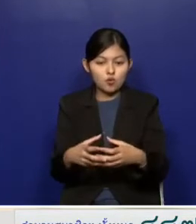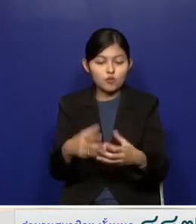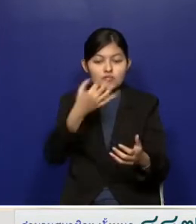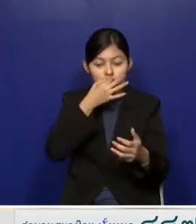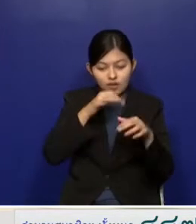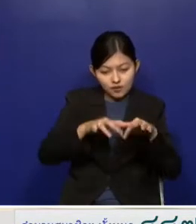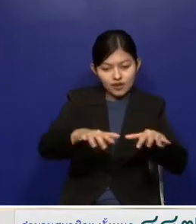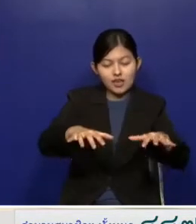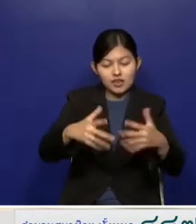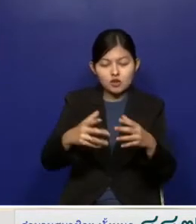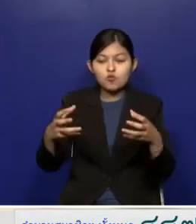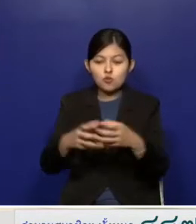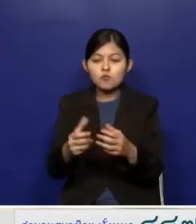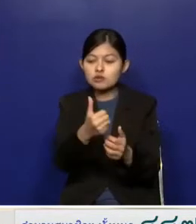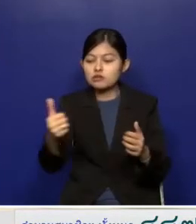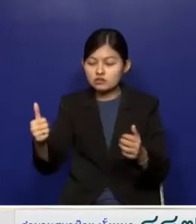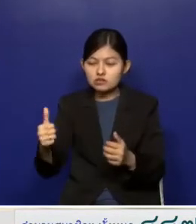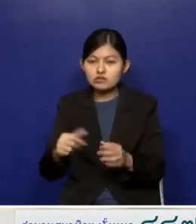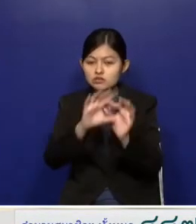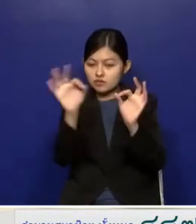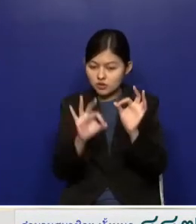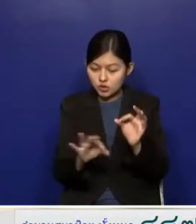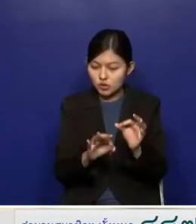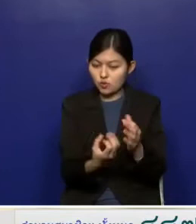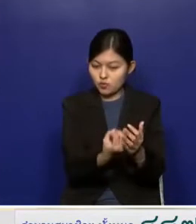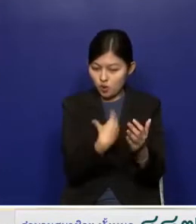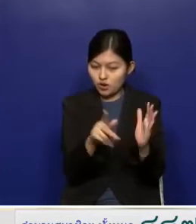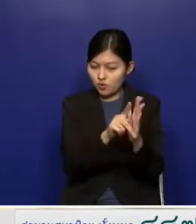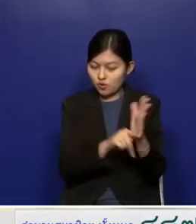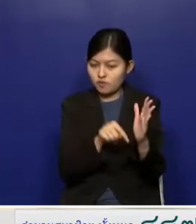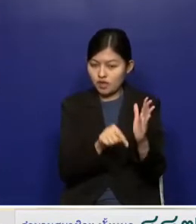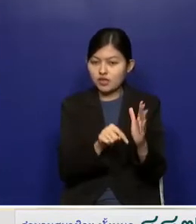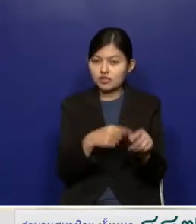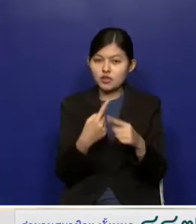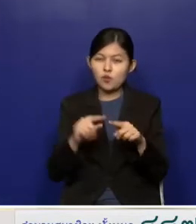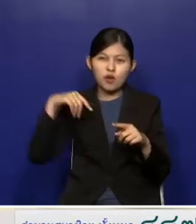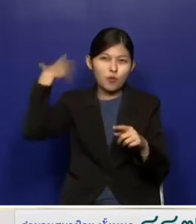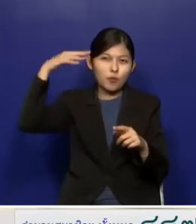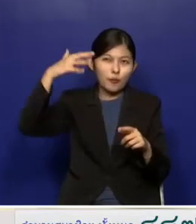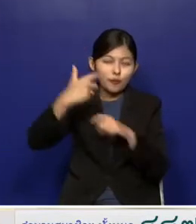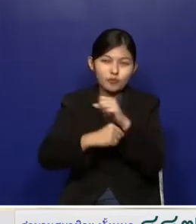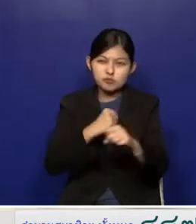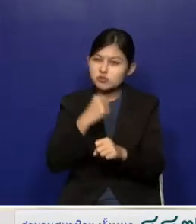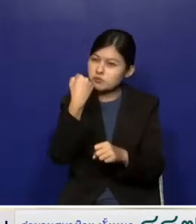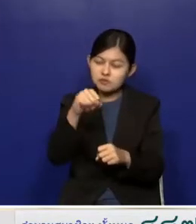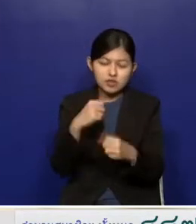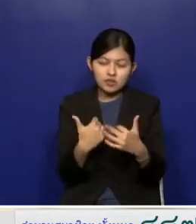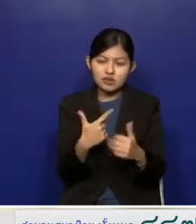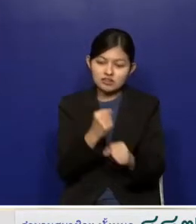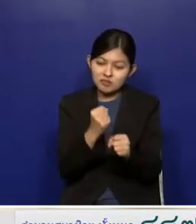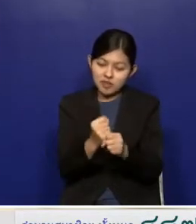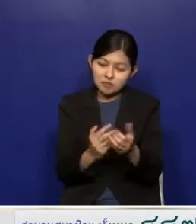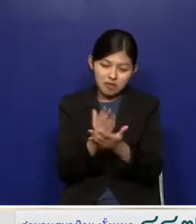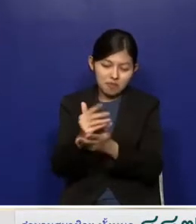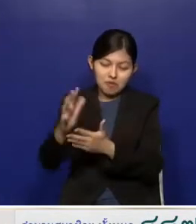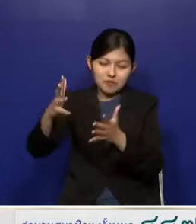หรóกลุ่มอื่นๆทมีการเขียถเอไ้แต่ว่าตลอดระยะเวลา 10 ปีจทวันนี้ครัเรื่องนี้ยไมสำเร็จกลเป็ภาคป